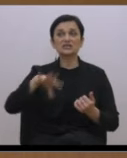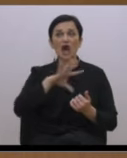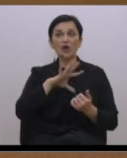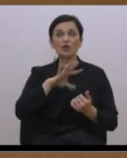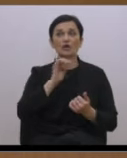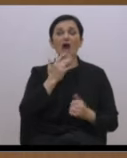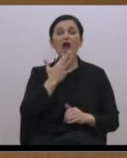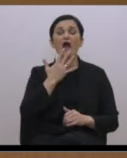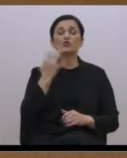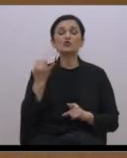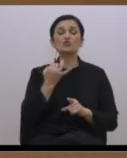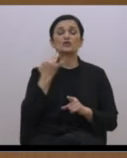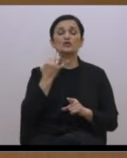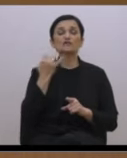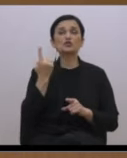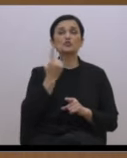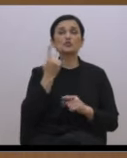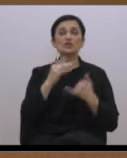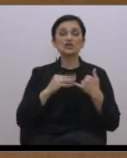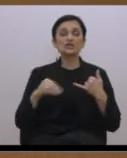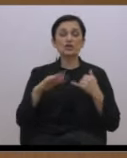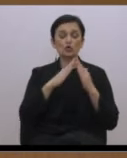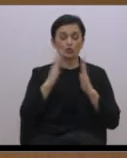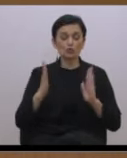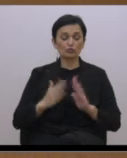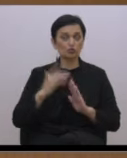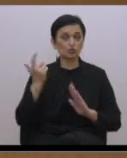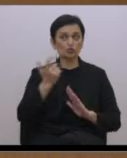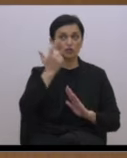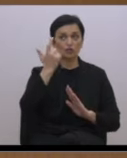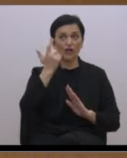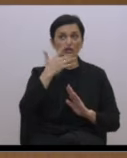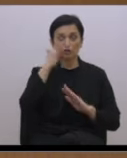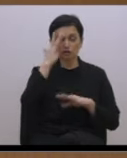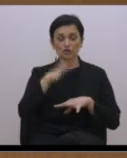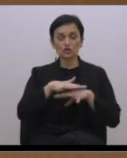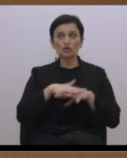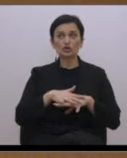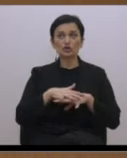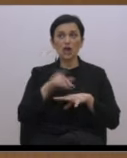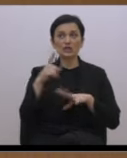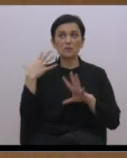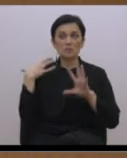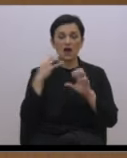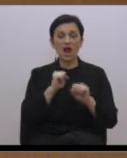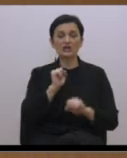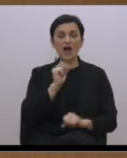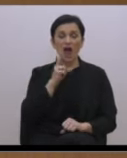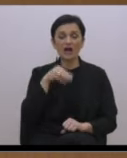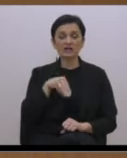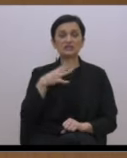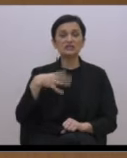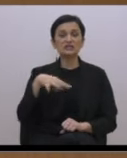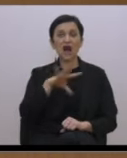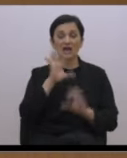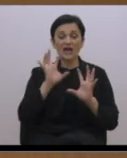გაცხადებულ ეროვნულ ინტერესს, პირველი ტერიტორიული მთლიანობა და სუვერენიტეტი და შეერთებული შტატების მხარდამჭერი აქტი, კანონი